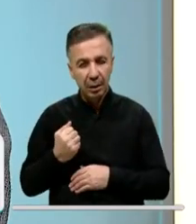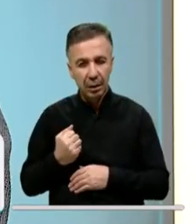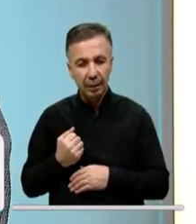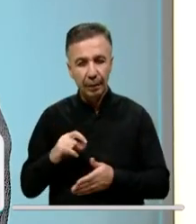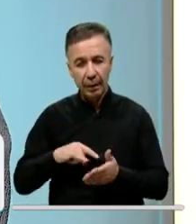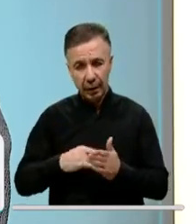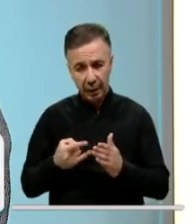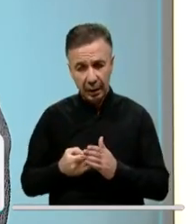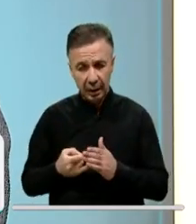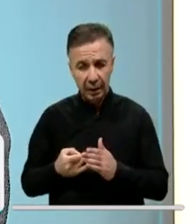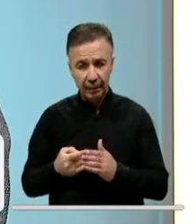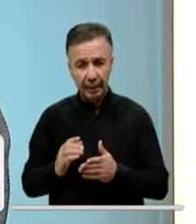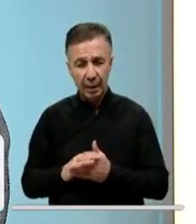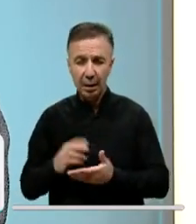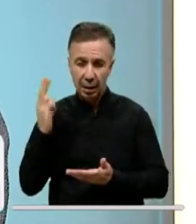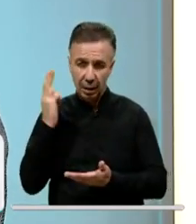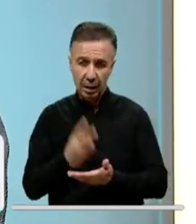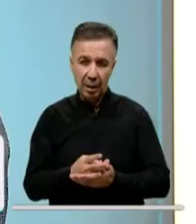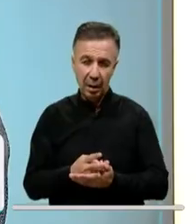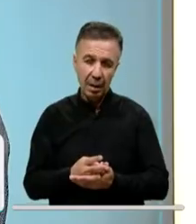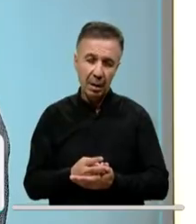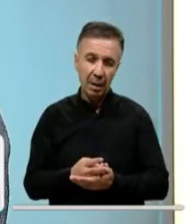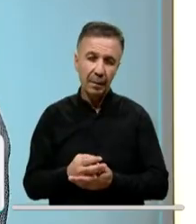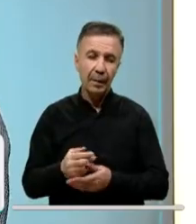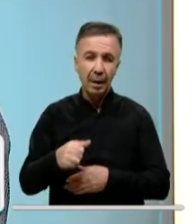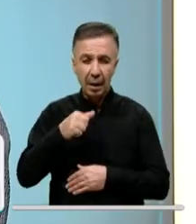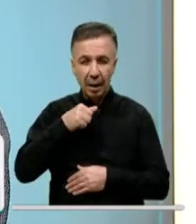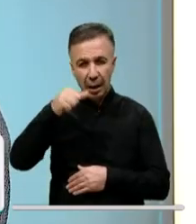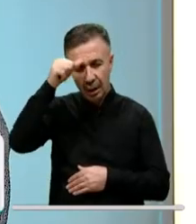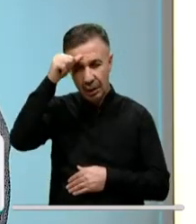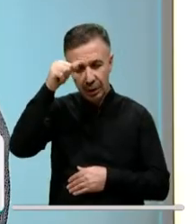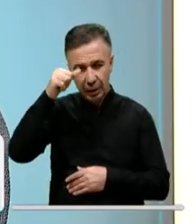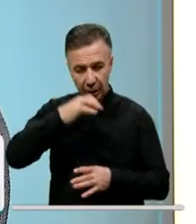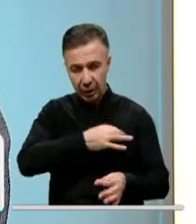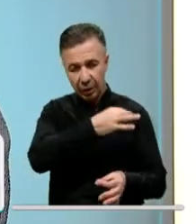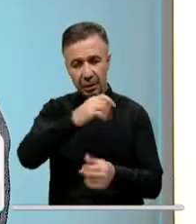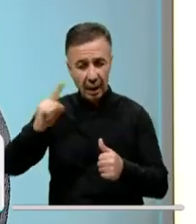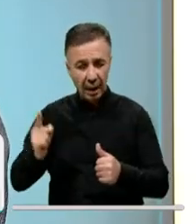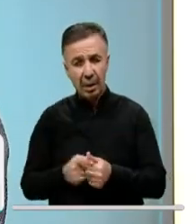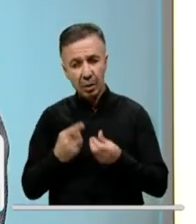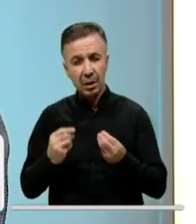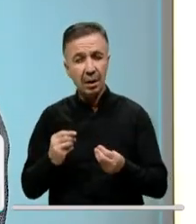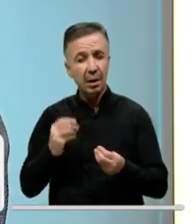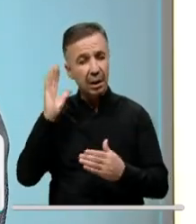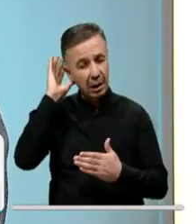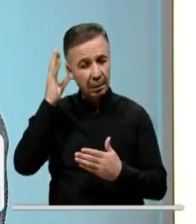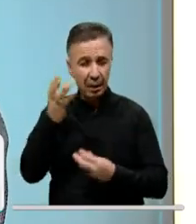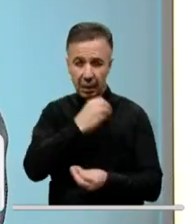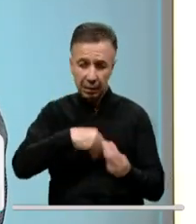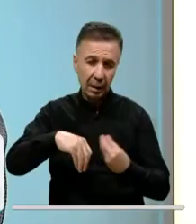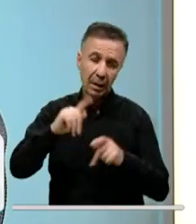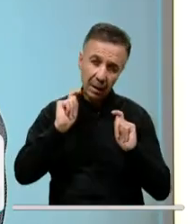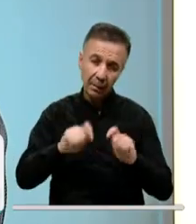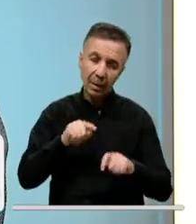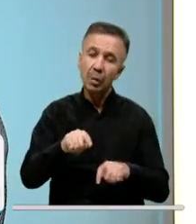ve şer'i, fıkhi kararlarla hacılarımıza en güzel bir şekilde ibadetlerini yaptırıyor.